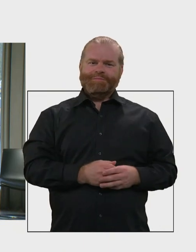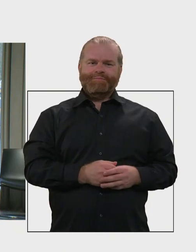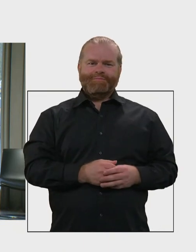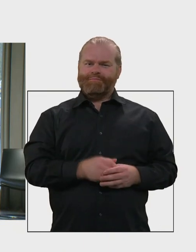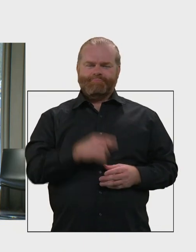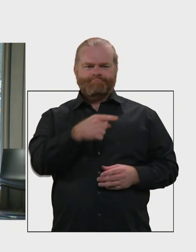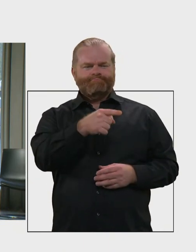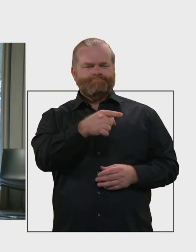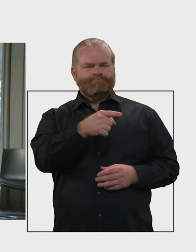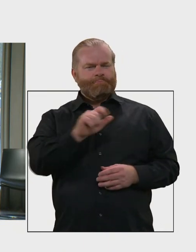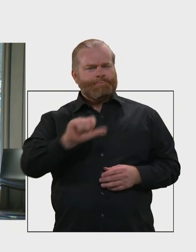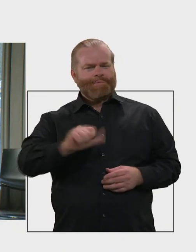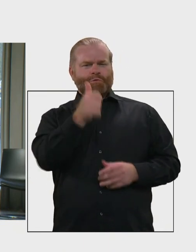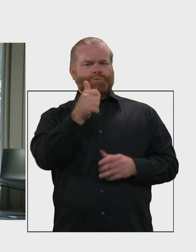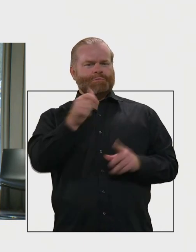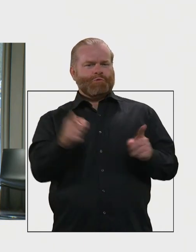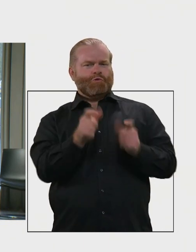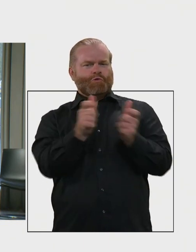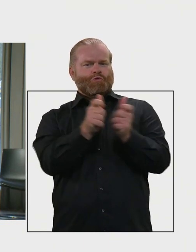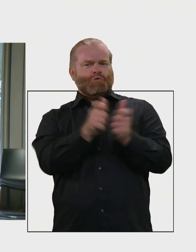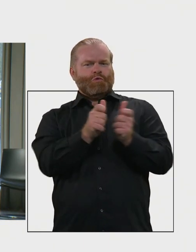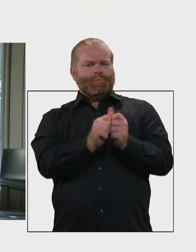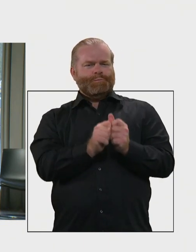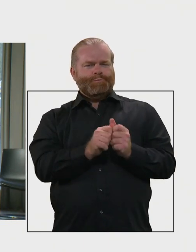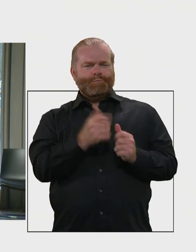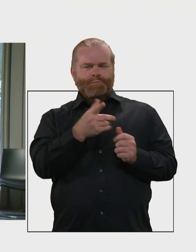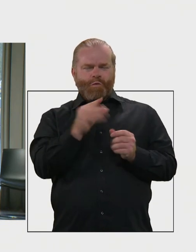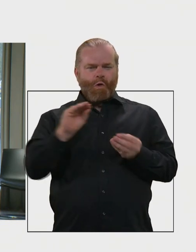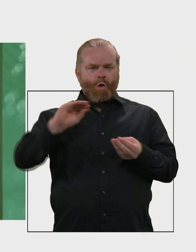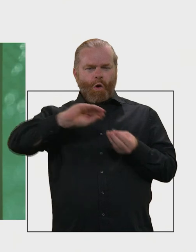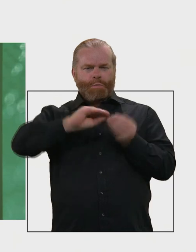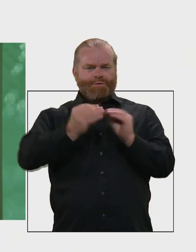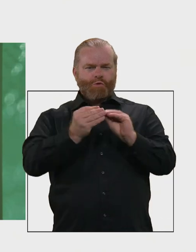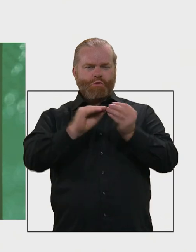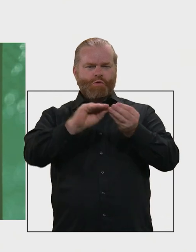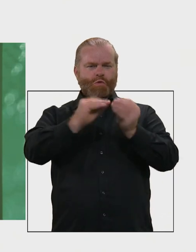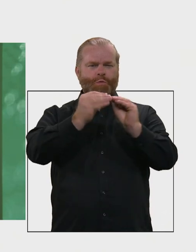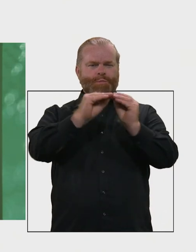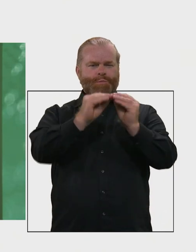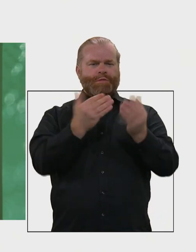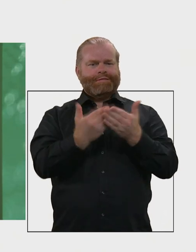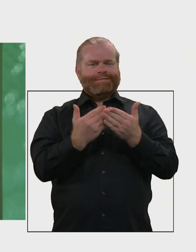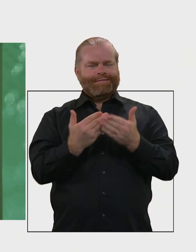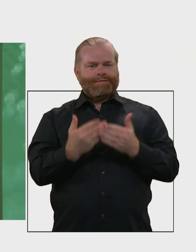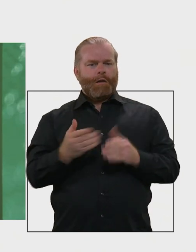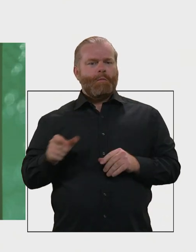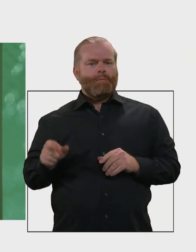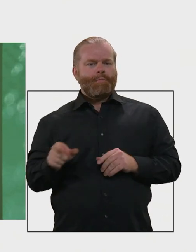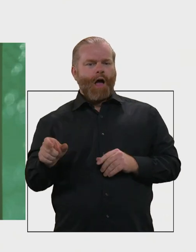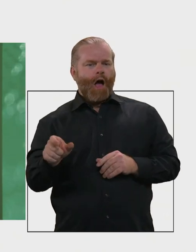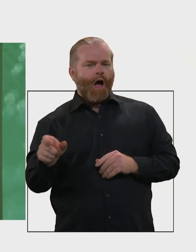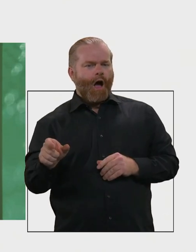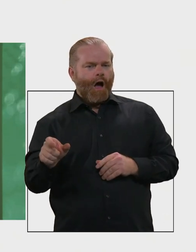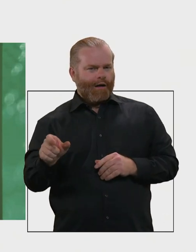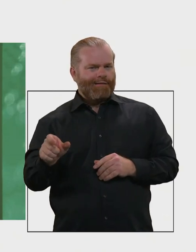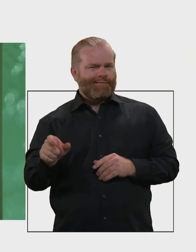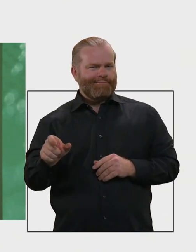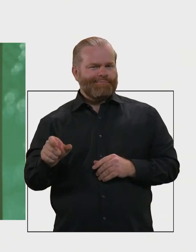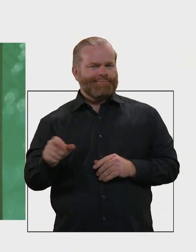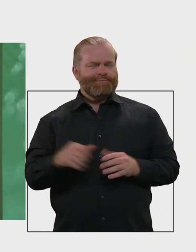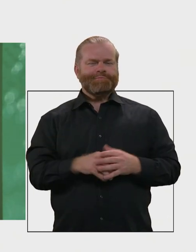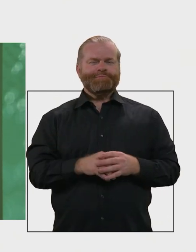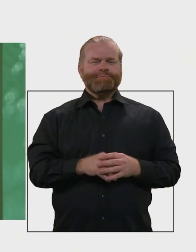Charles Gounod und Johann Sebastian Bach. Und Bach ist übrigens immer schon